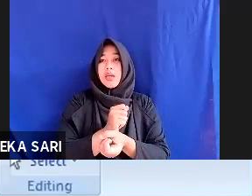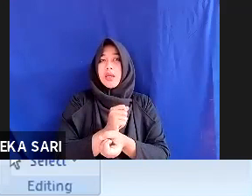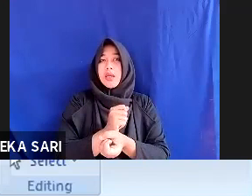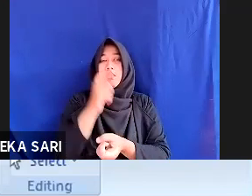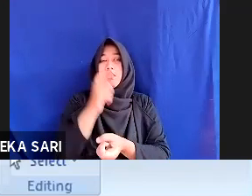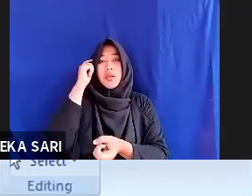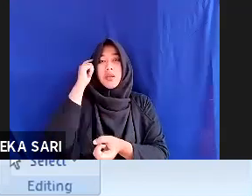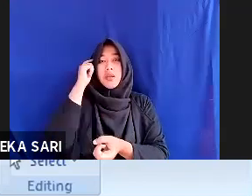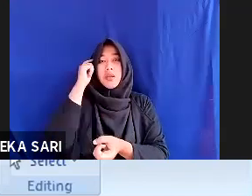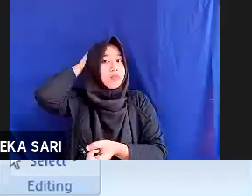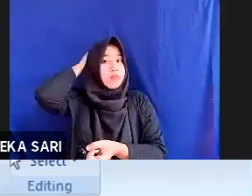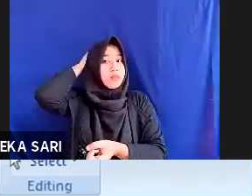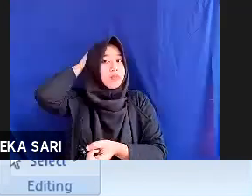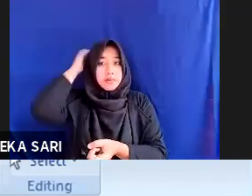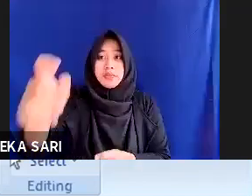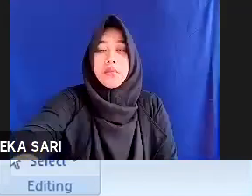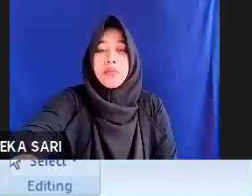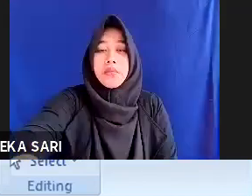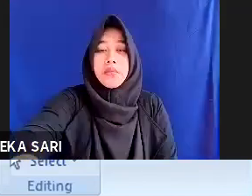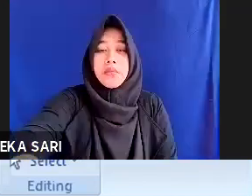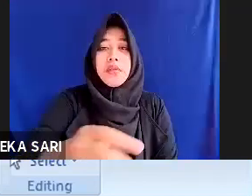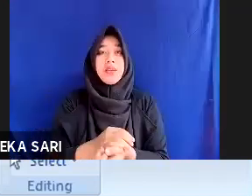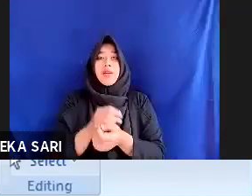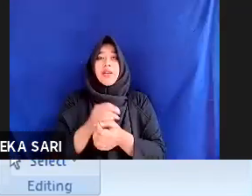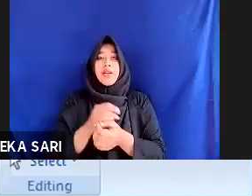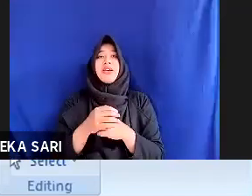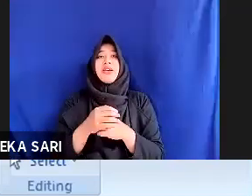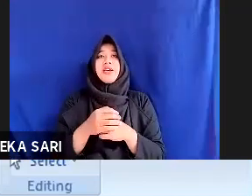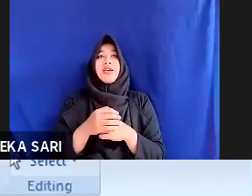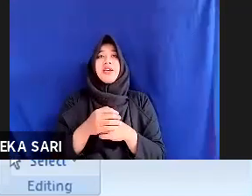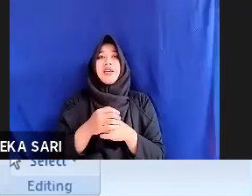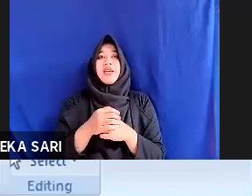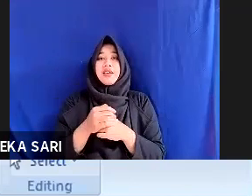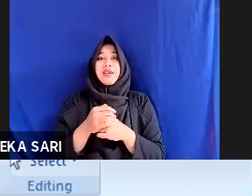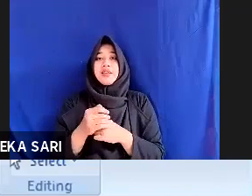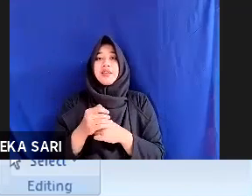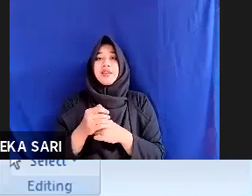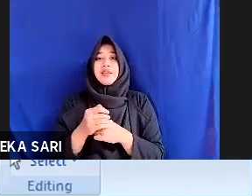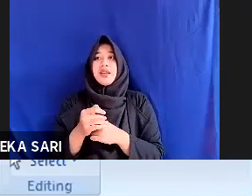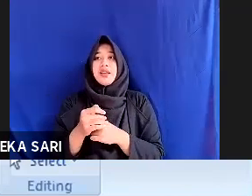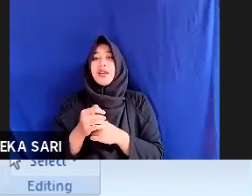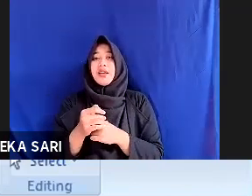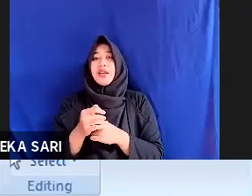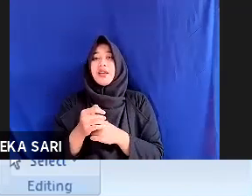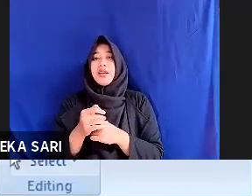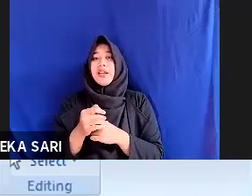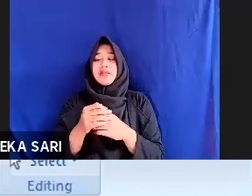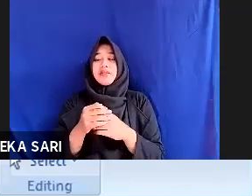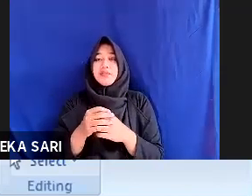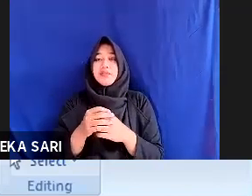dan konon-konon atas nama warga yang dirasa tidak cukup untuk kemudian bisa memenuhi